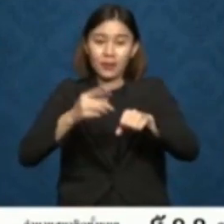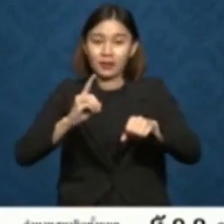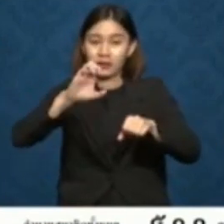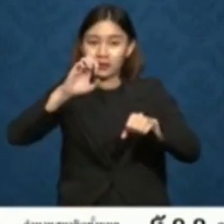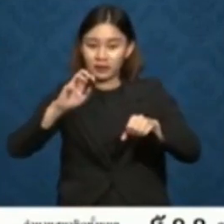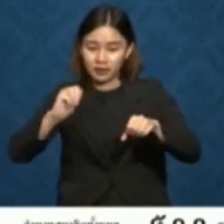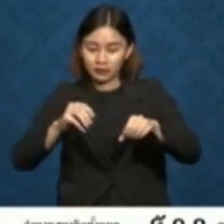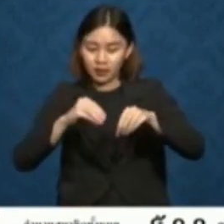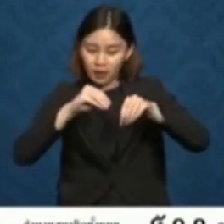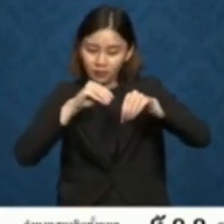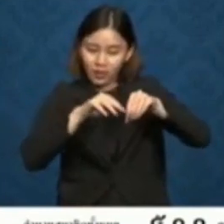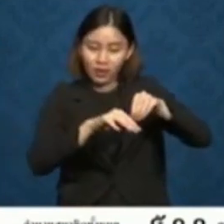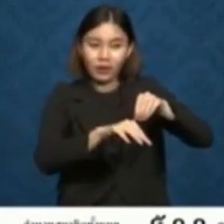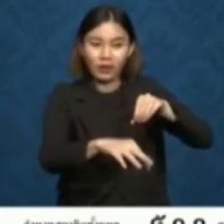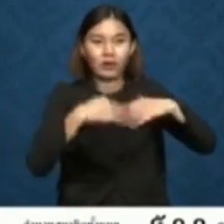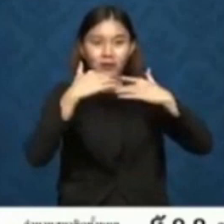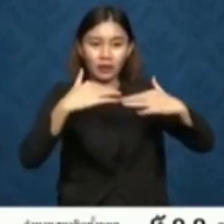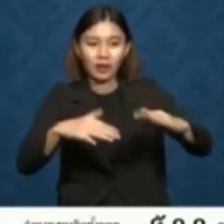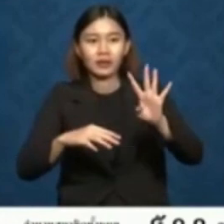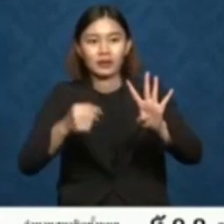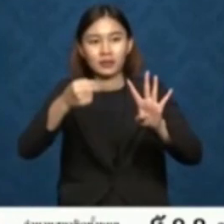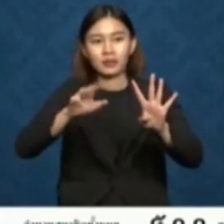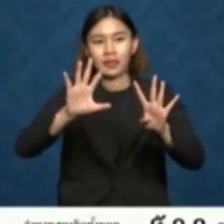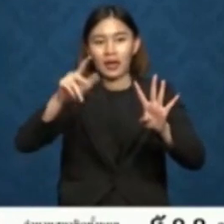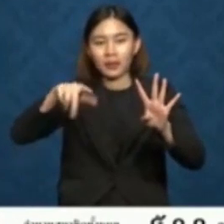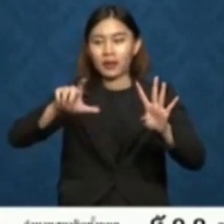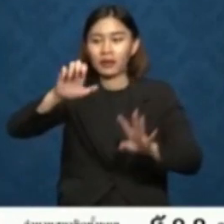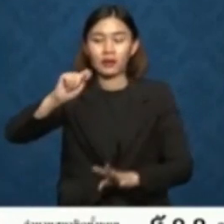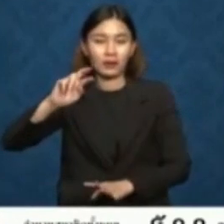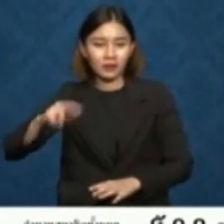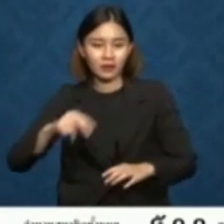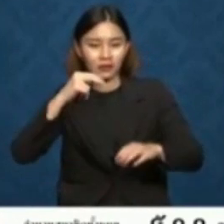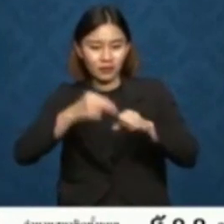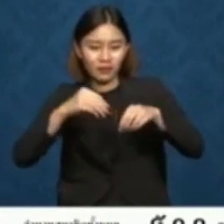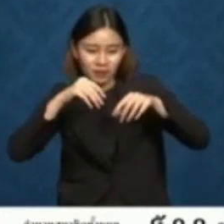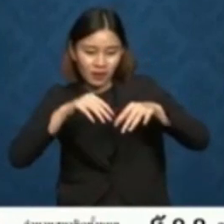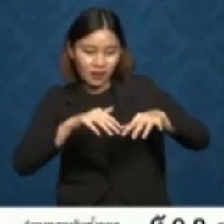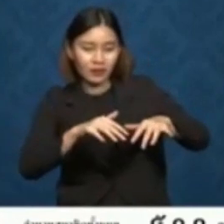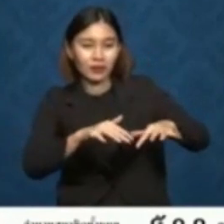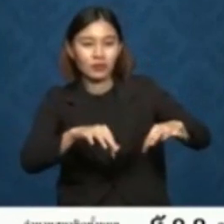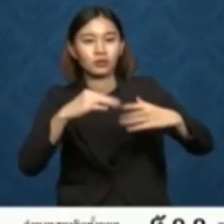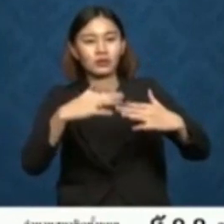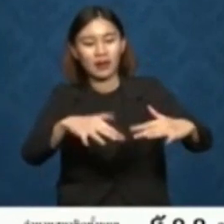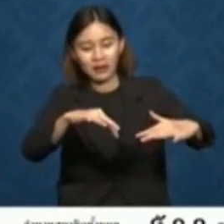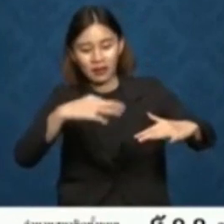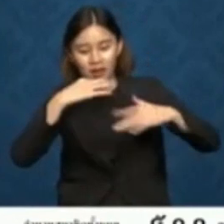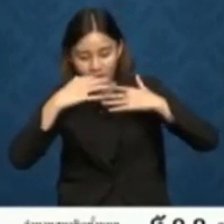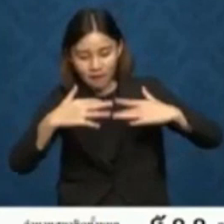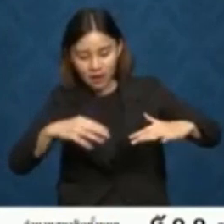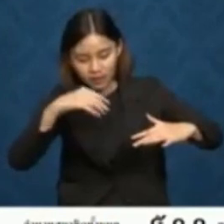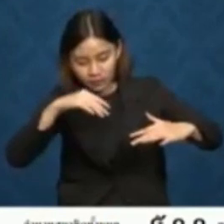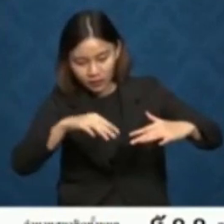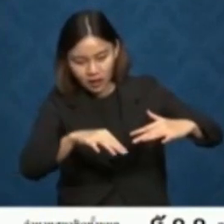ให้น้ำมันดิบไหลลงสู่ทะเลครับมากถึง 45,000 ลิตรครับท่านประธานโดยคราบน้ำมันเนี่ยได้เคลื่อนตัวเข้าสู่ช